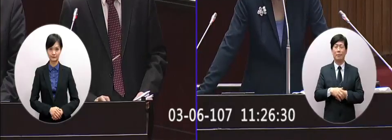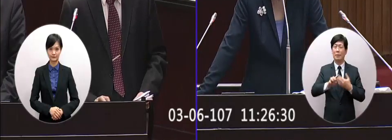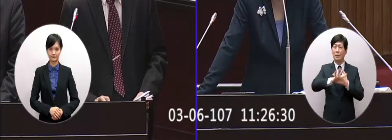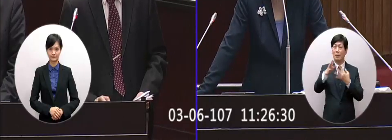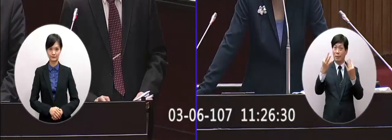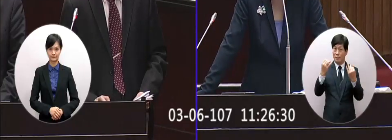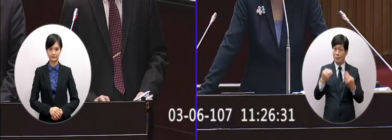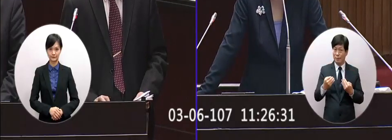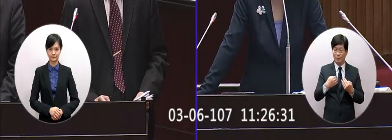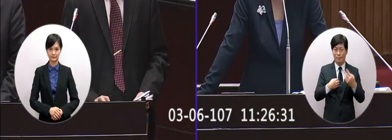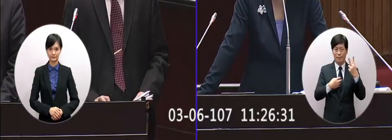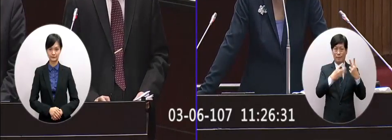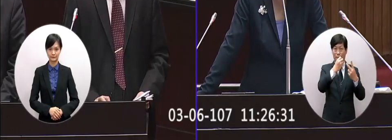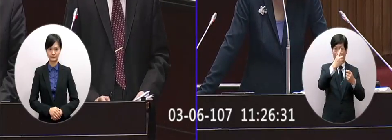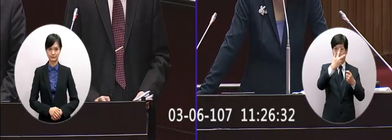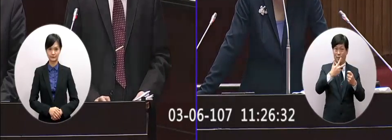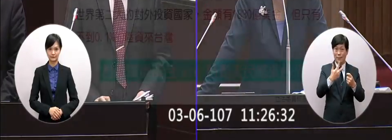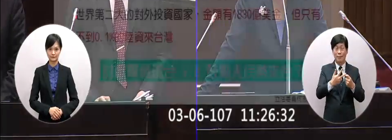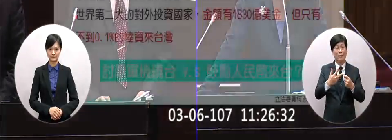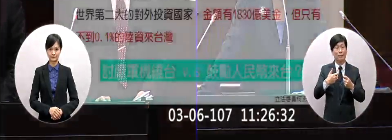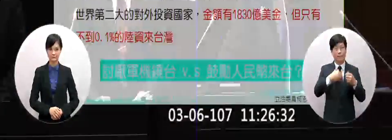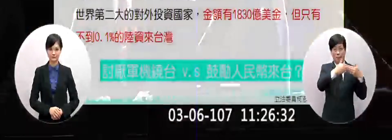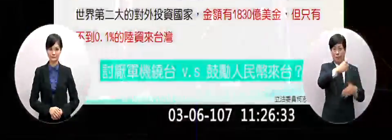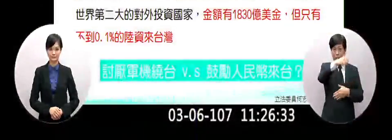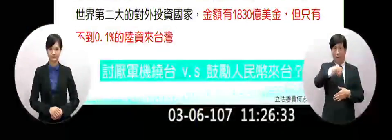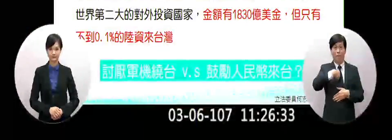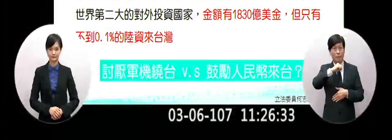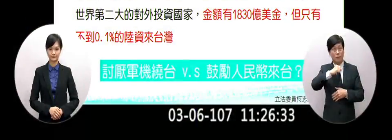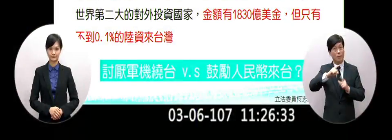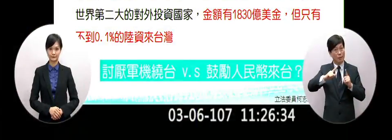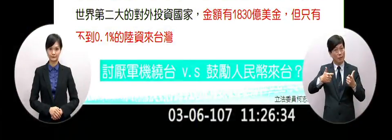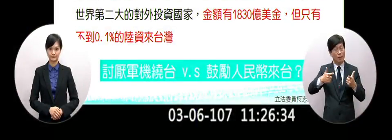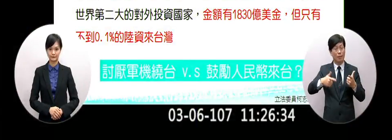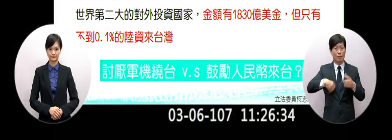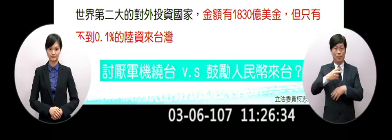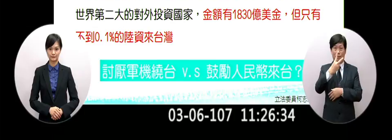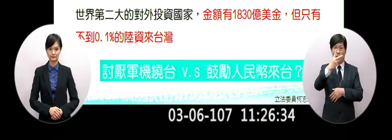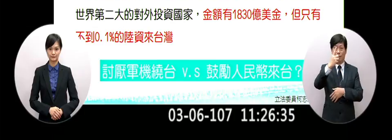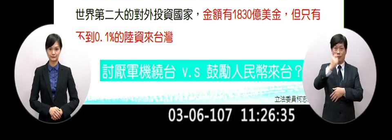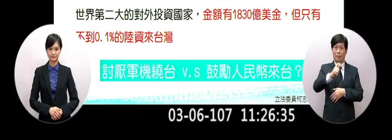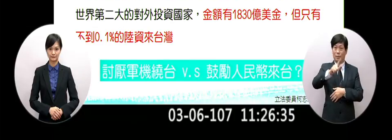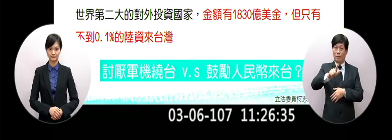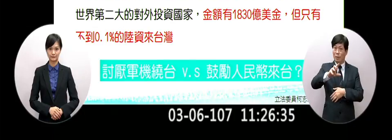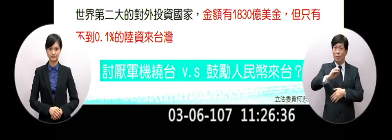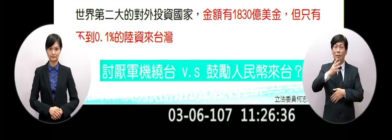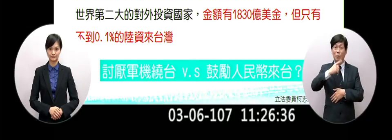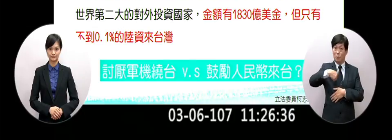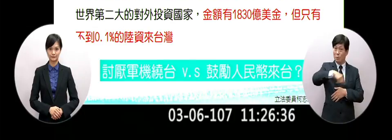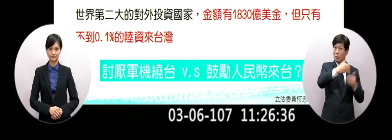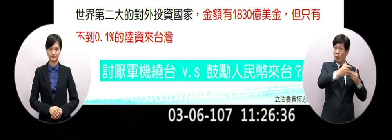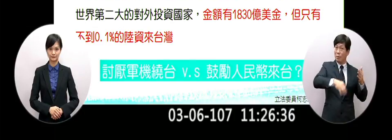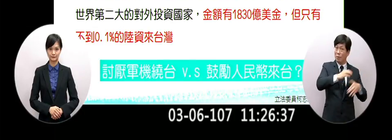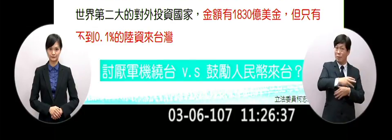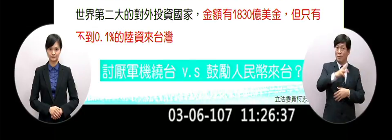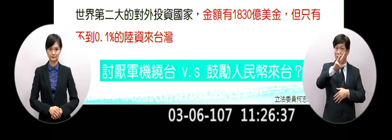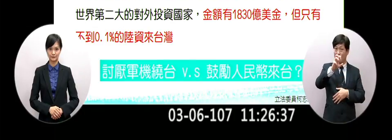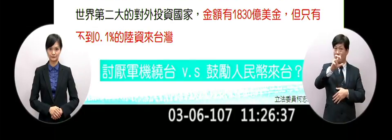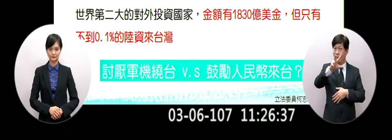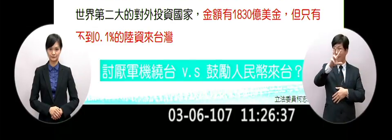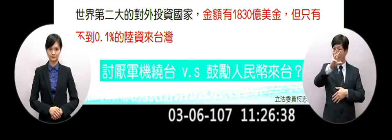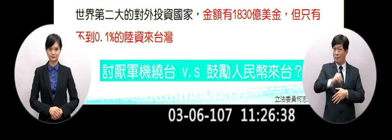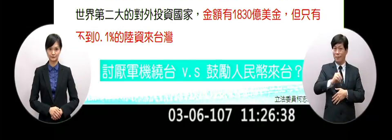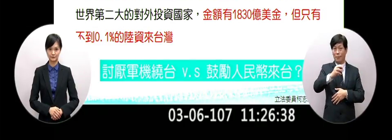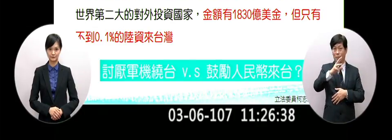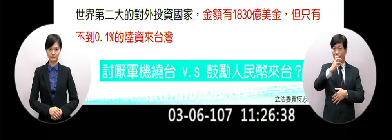据，2017年我们大陆到我们台湾来大概金额是2.6亿，但是我们跑到大陆去投资是